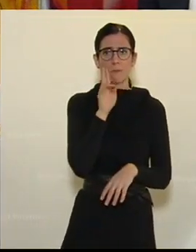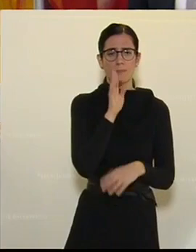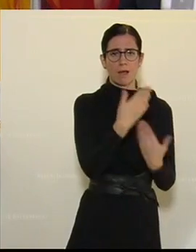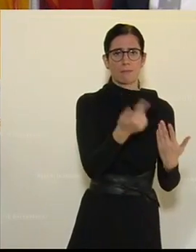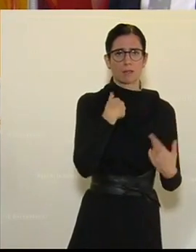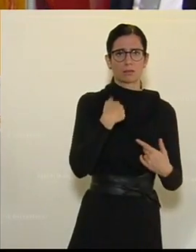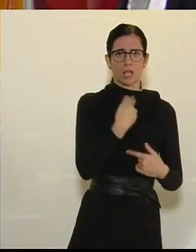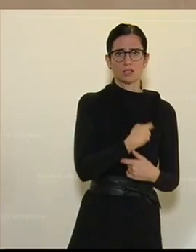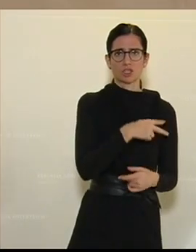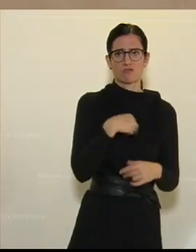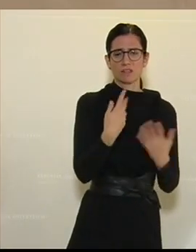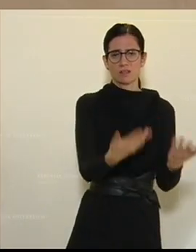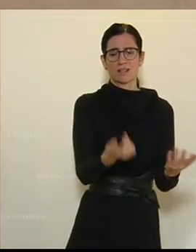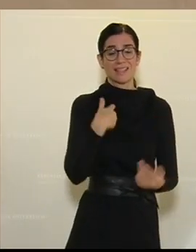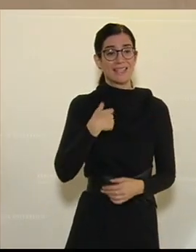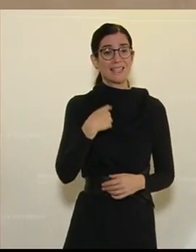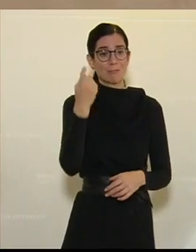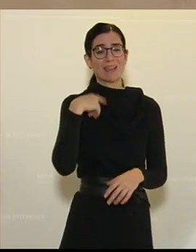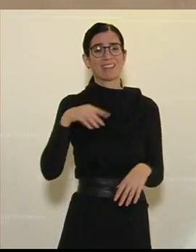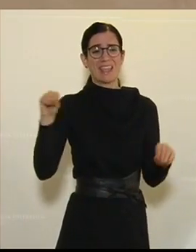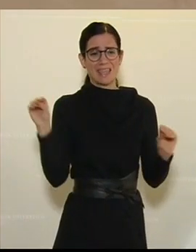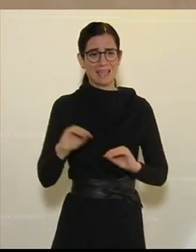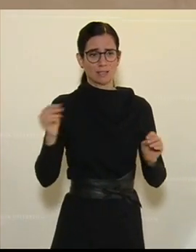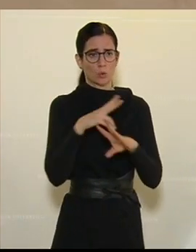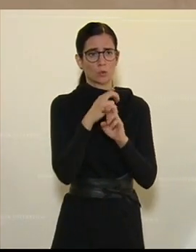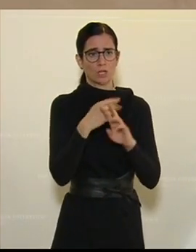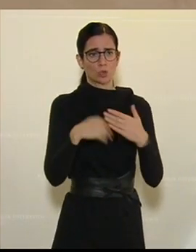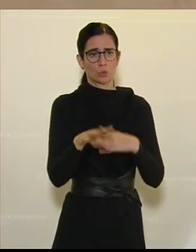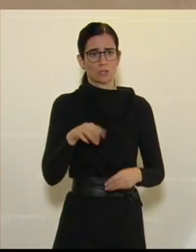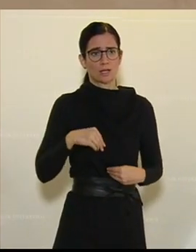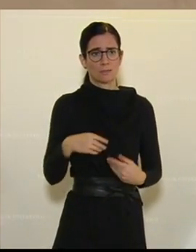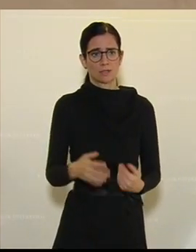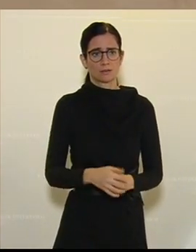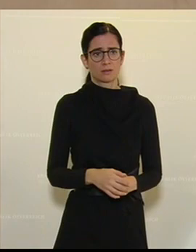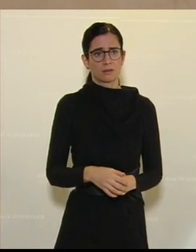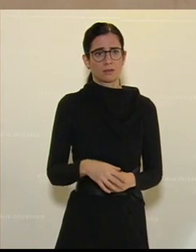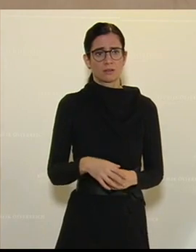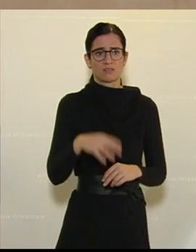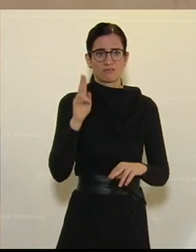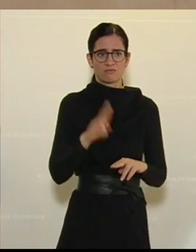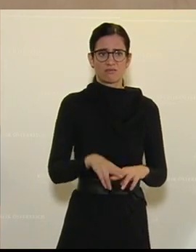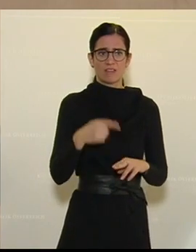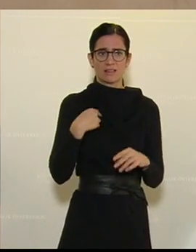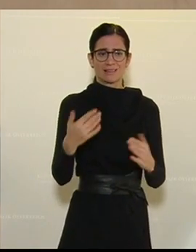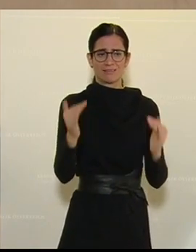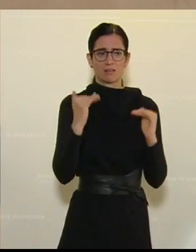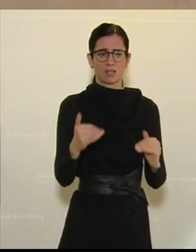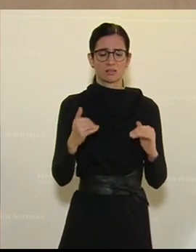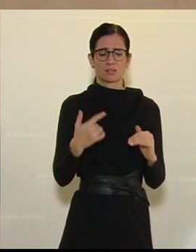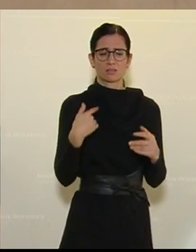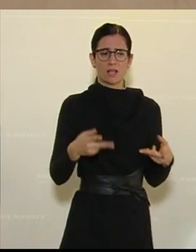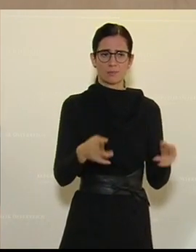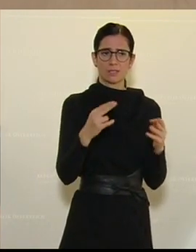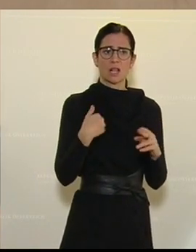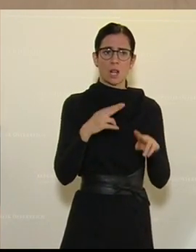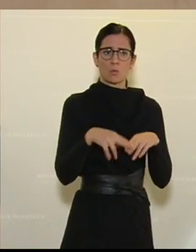Muttergesellschaft in der Schweiz sitzt, sondern ich meine wirklich österreichische Unternehmen. Und wenn wir jetzt zum nächsten Kapitel kommen, das was